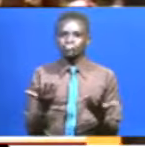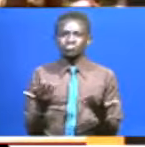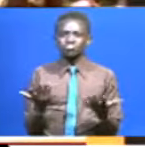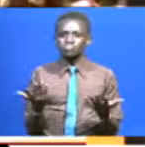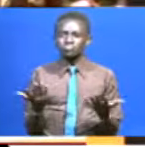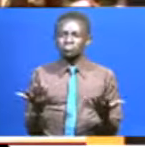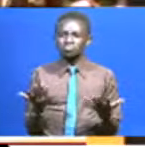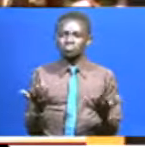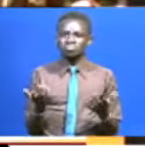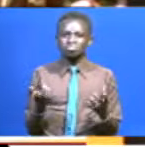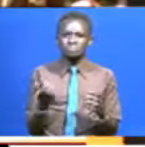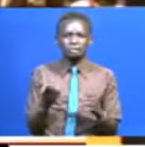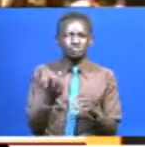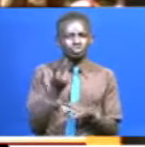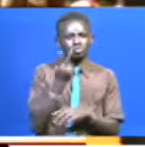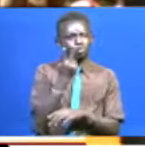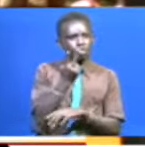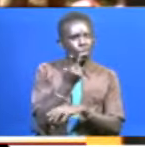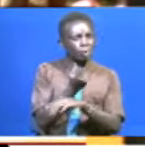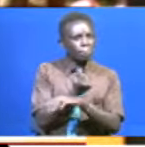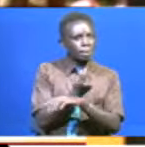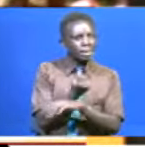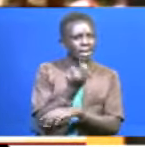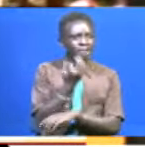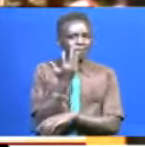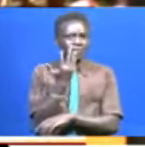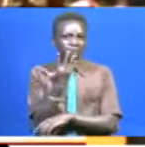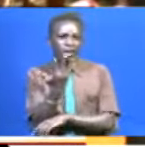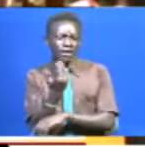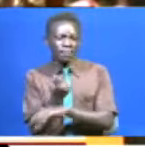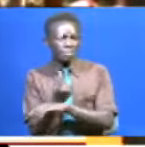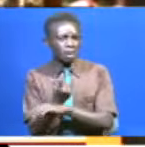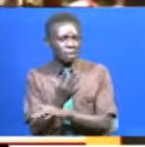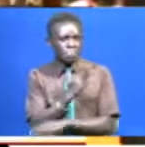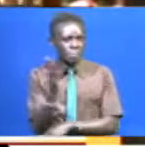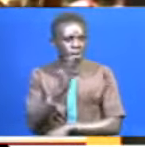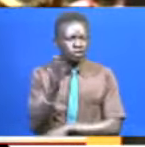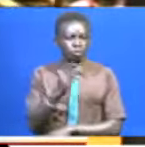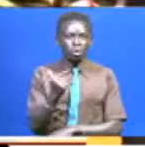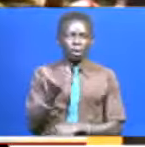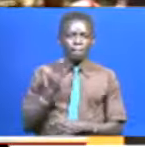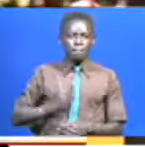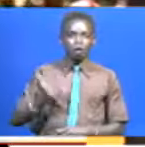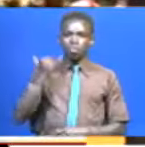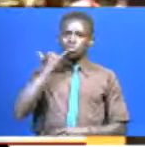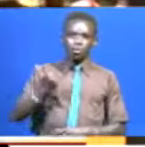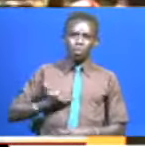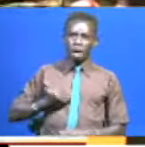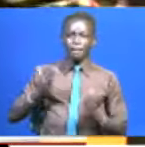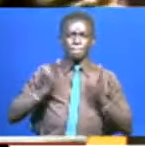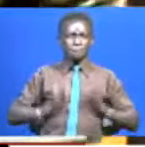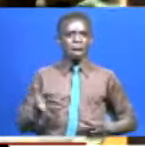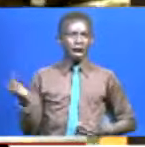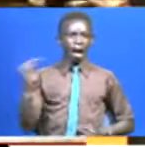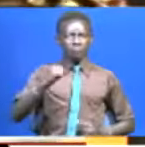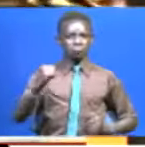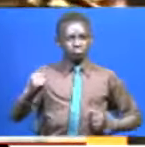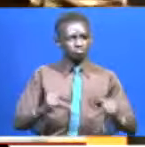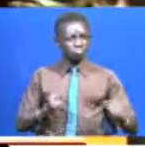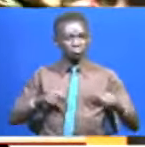kama dakika 2-5 hivi, napigiwa simu, kuna mwenzetu alikuja paka huko nyumbani.